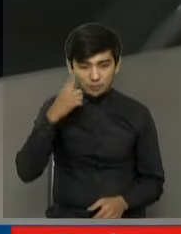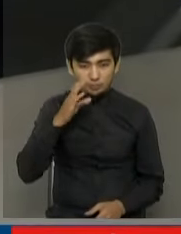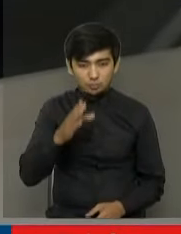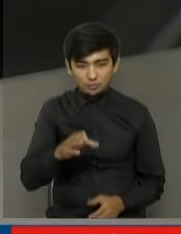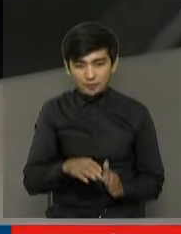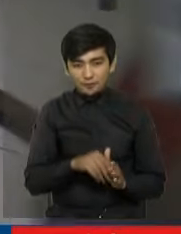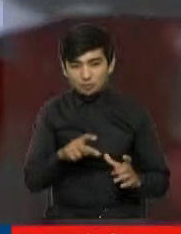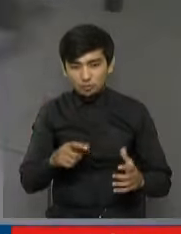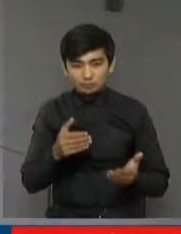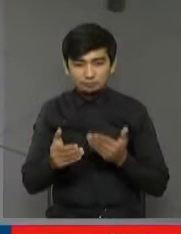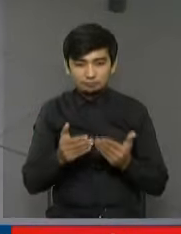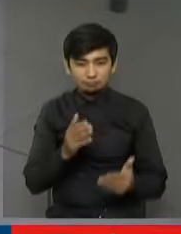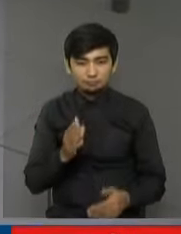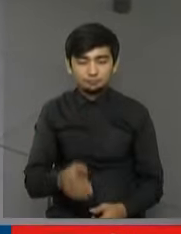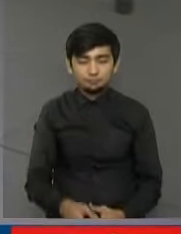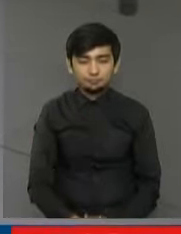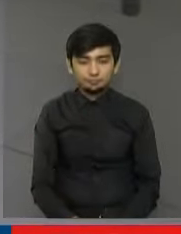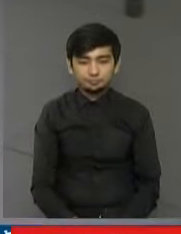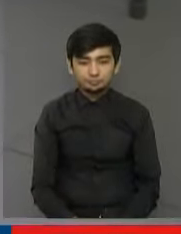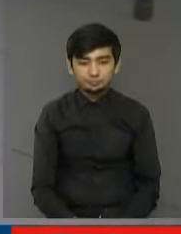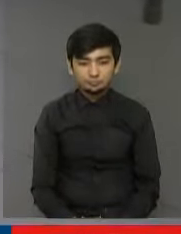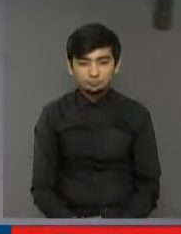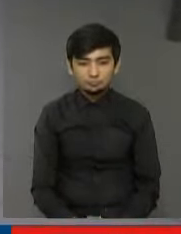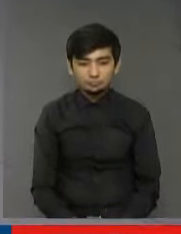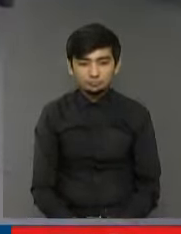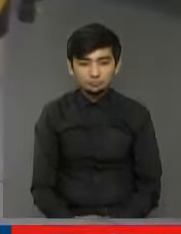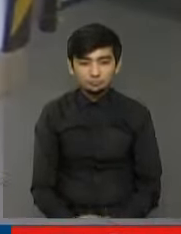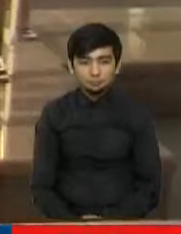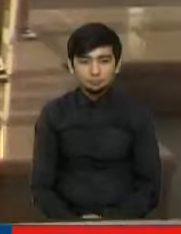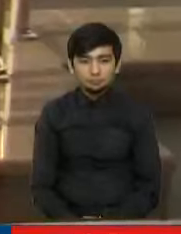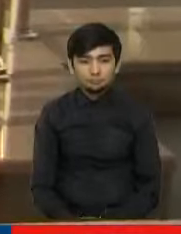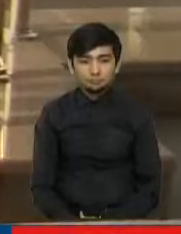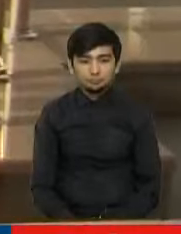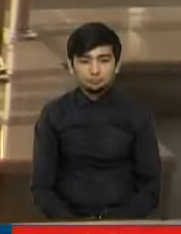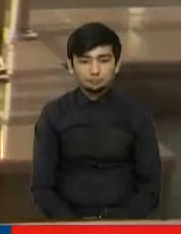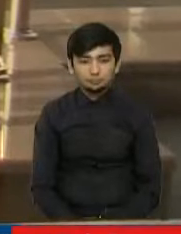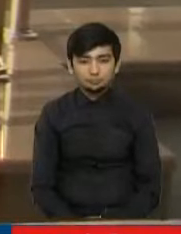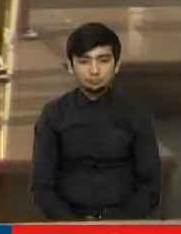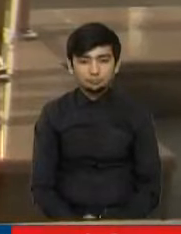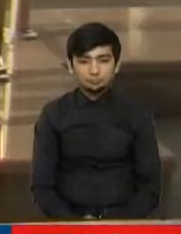депутаттар талқысына ұсынады. Диана Тұрлыбек, Влад Шишко, Информбюро, Алматы.